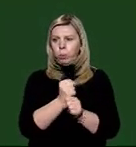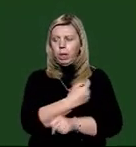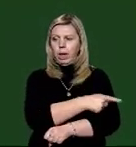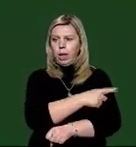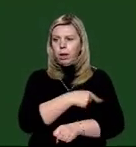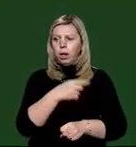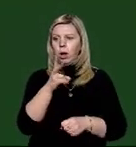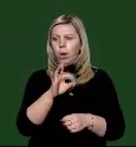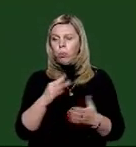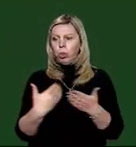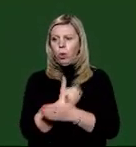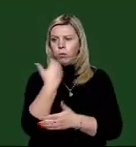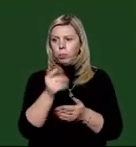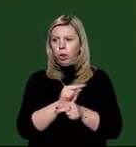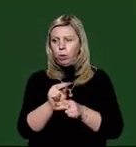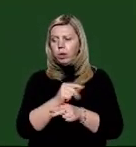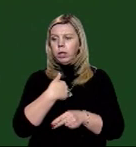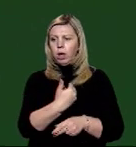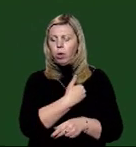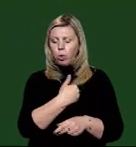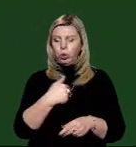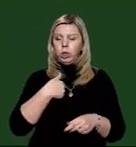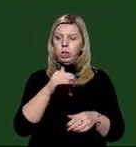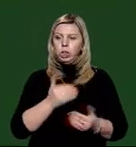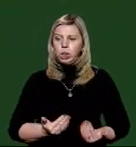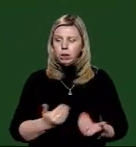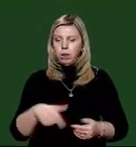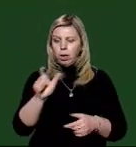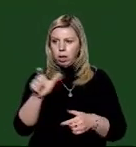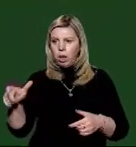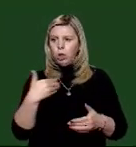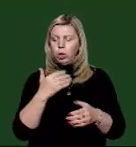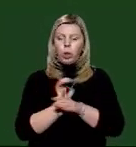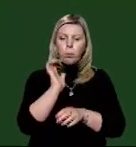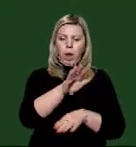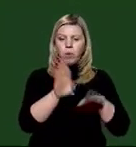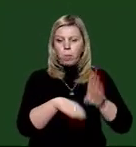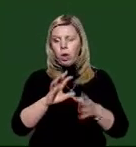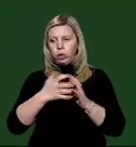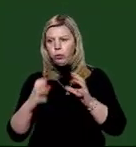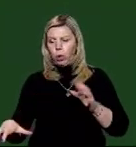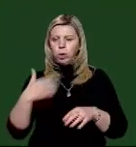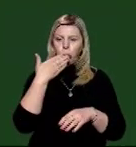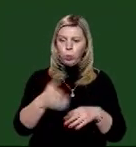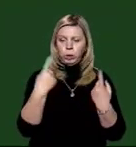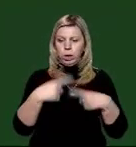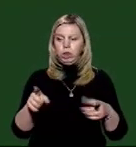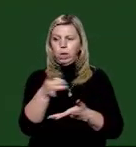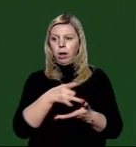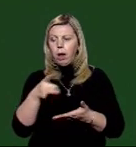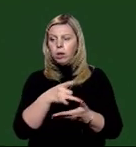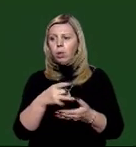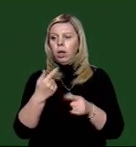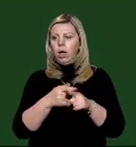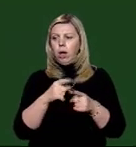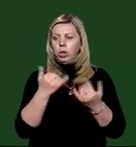лікарню планового лікування. І я хочу, жителі хочуть, щоб нас не відправляли потім в Мукачево, Виноградово, в Хуст або в інші райони, а щоб всі